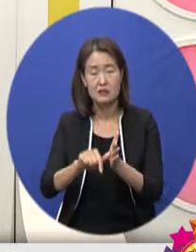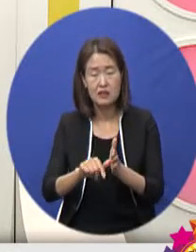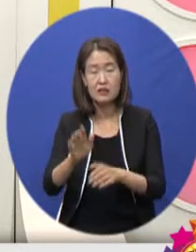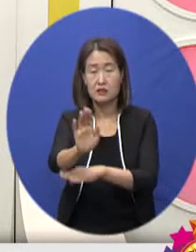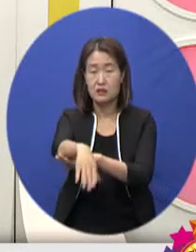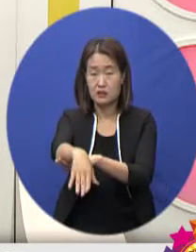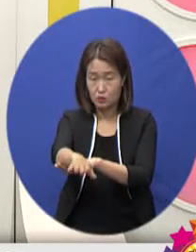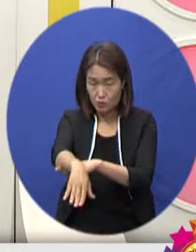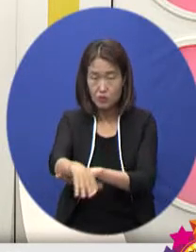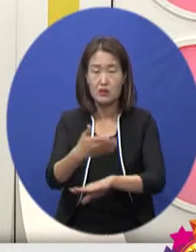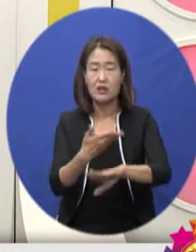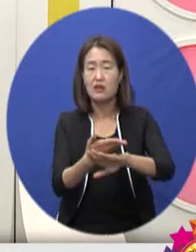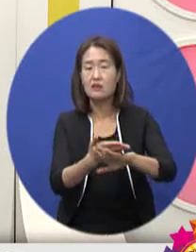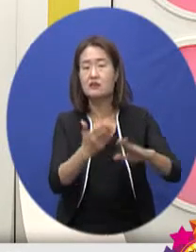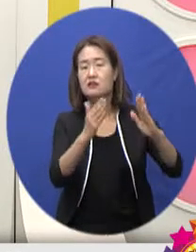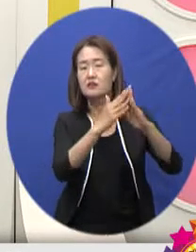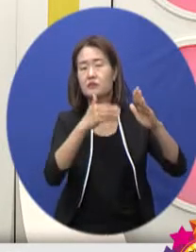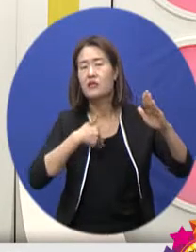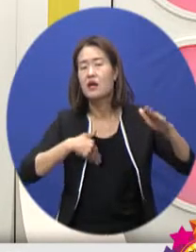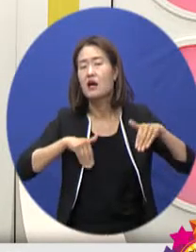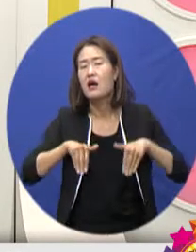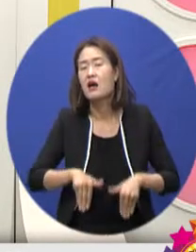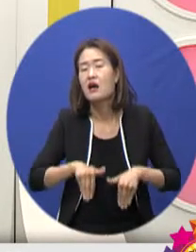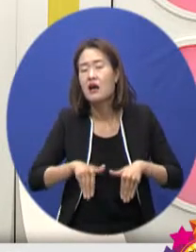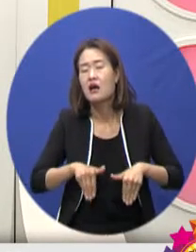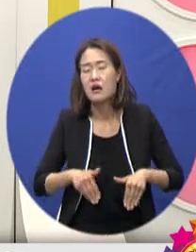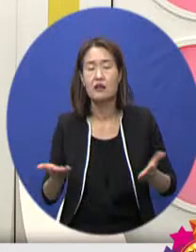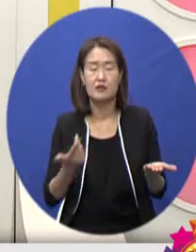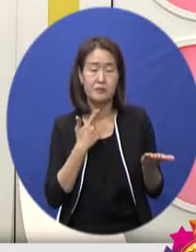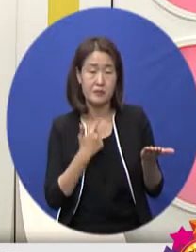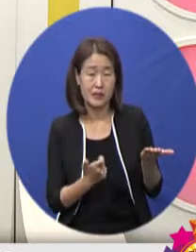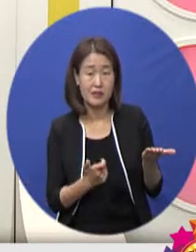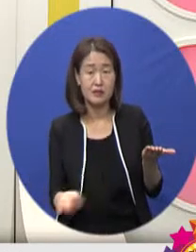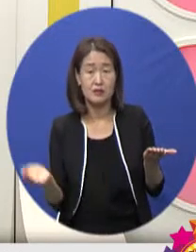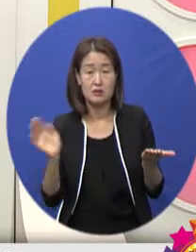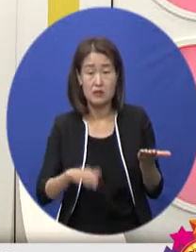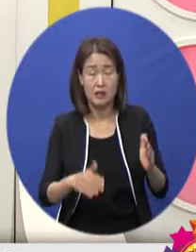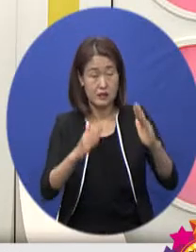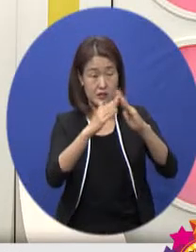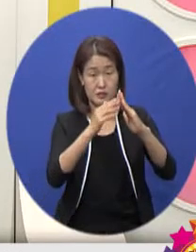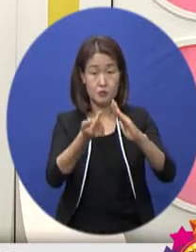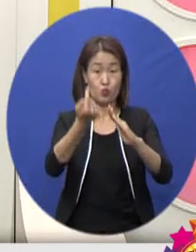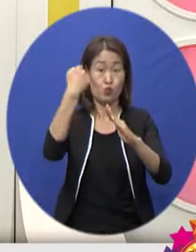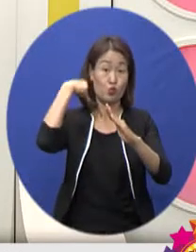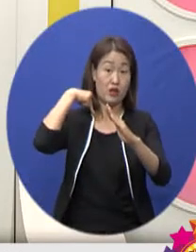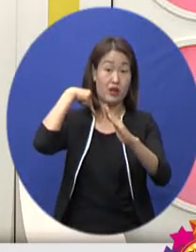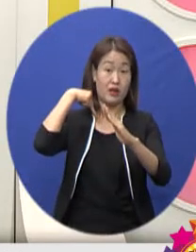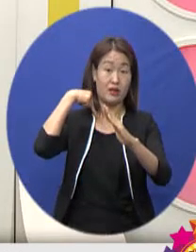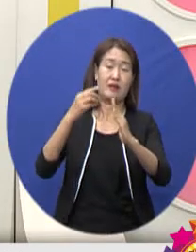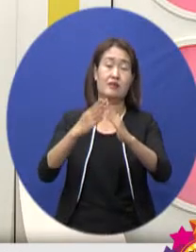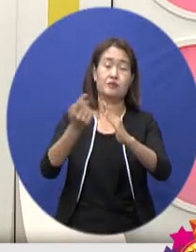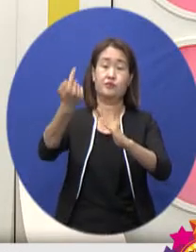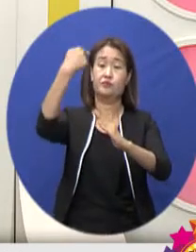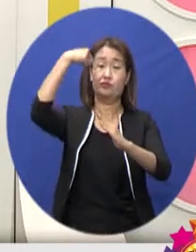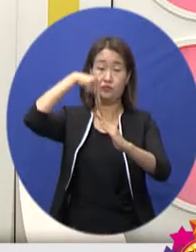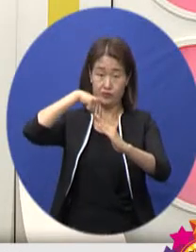시골에서 이제 남의 집 머슴을 살았는데요. 네. 그 저 바로 뒷집이 이제